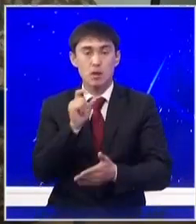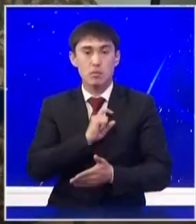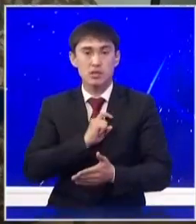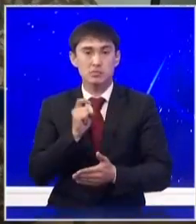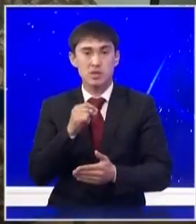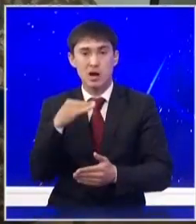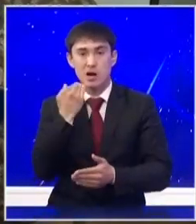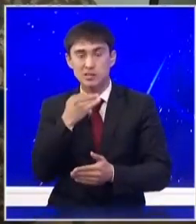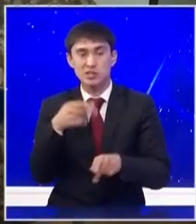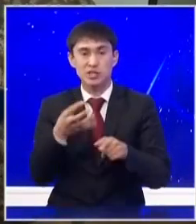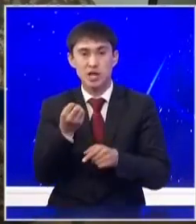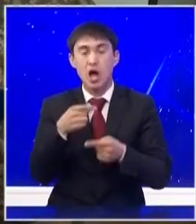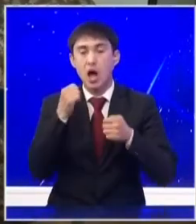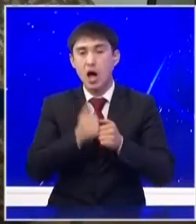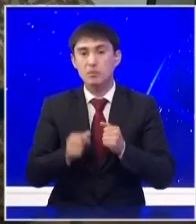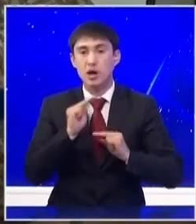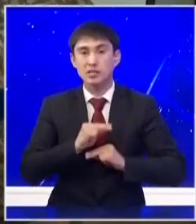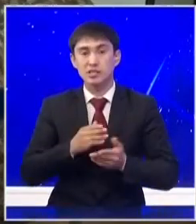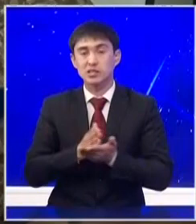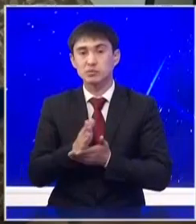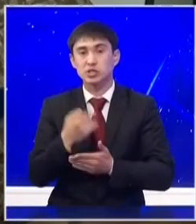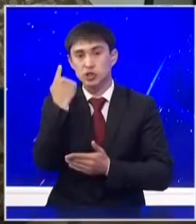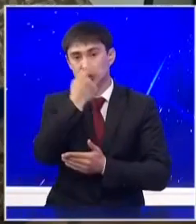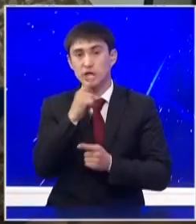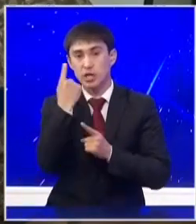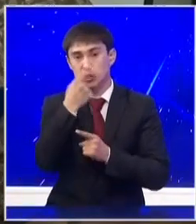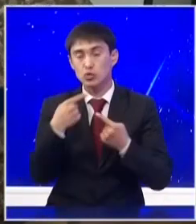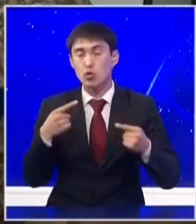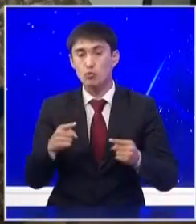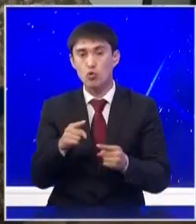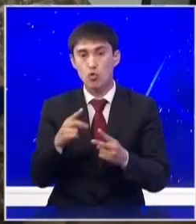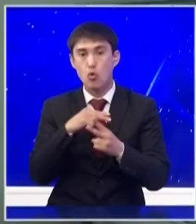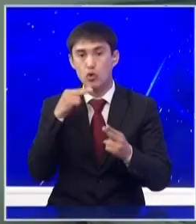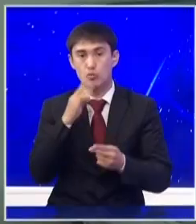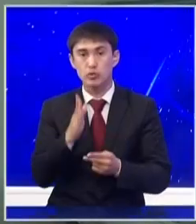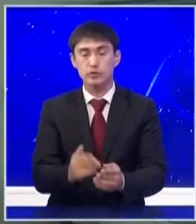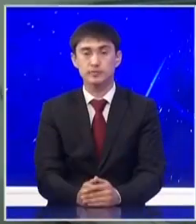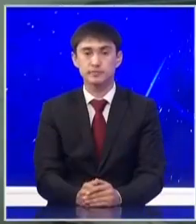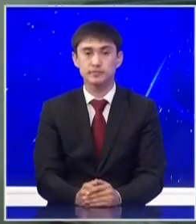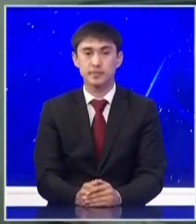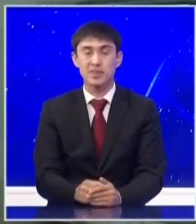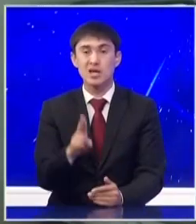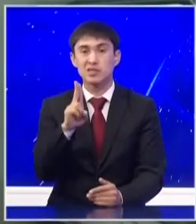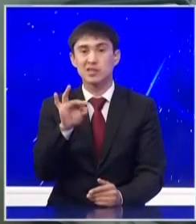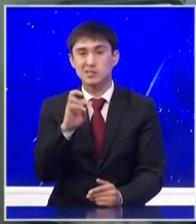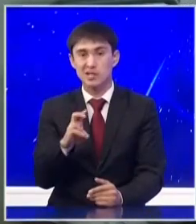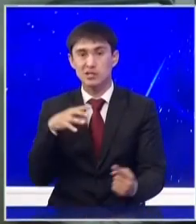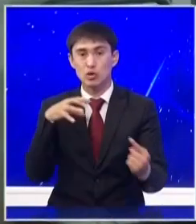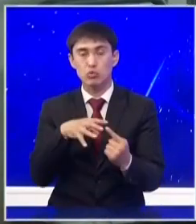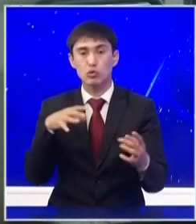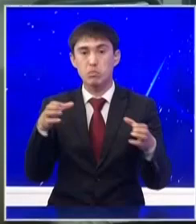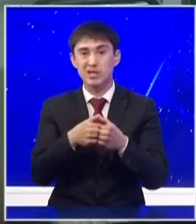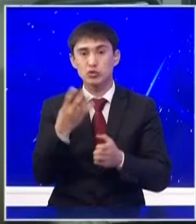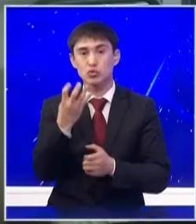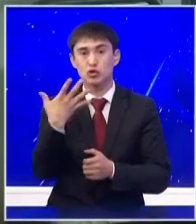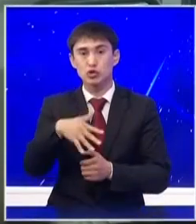іскерлік қасиеттеріне, сондай-ақ әрбір әскери қызметшінің жеке ерекшеліктеріне көп көңіл бөлінеді. Десанттық шабуылдаушы бригадасының бөлімдеріне